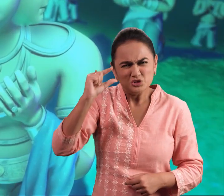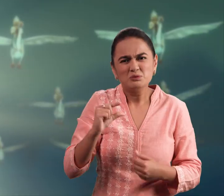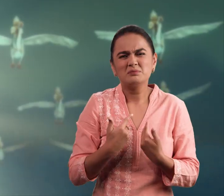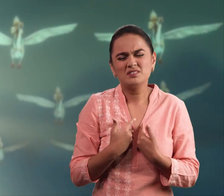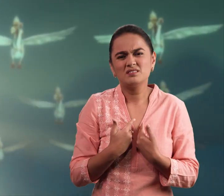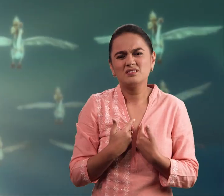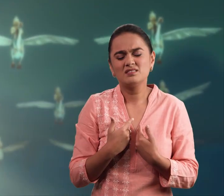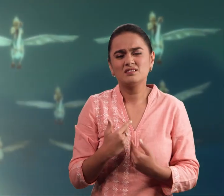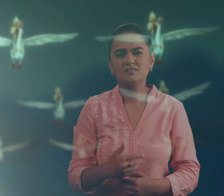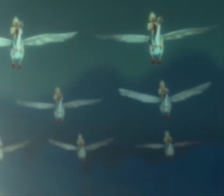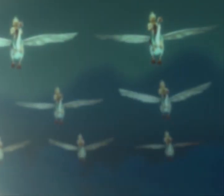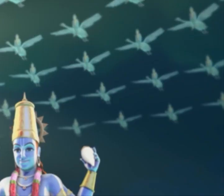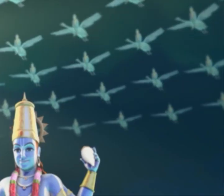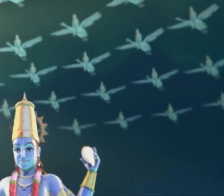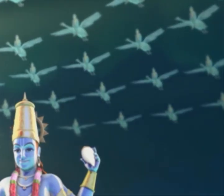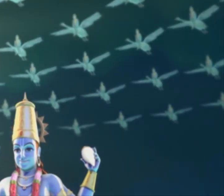प्रभु।